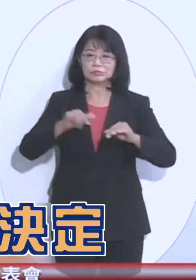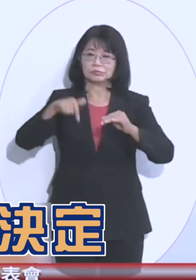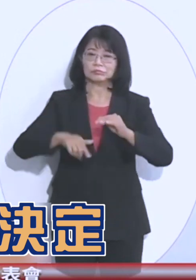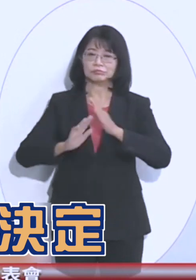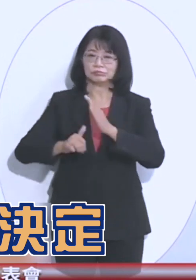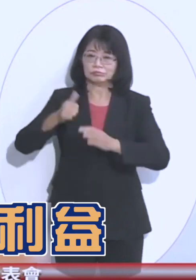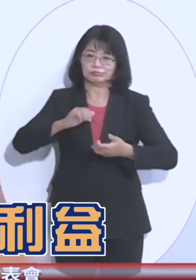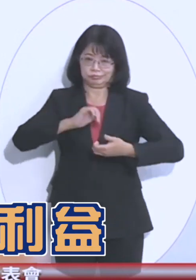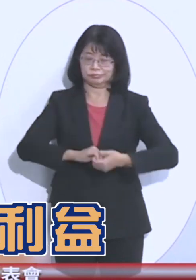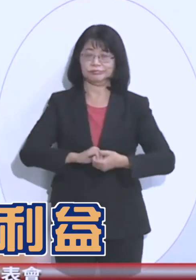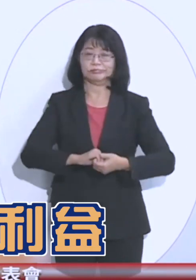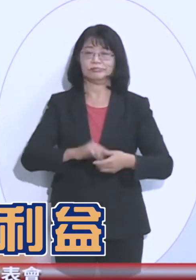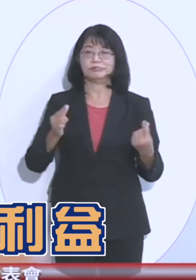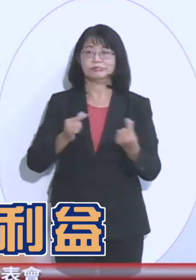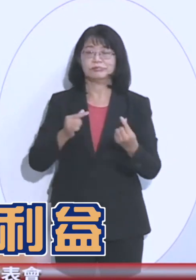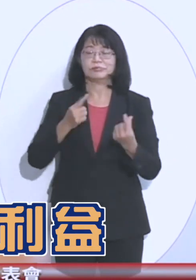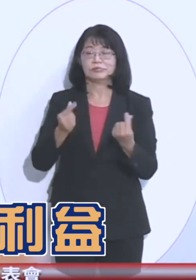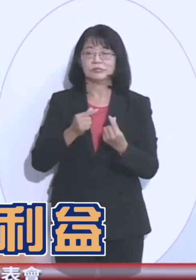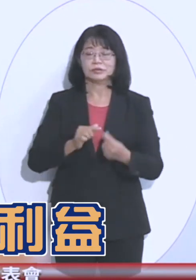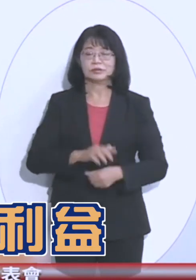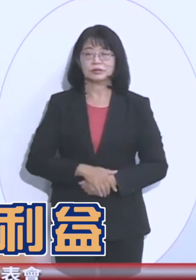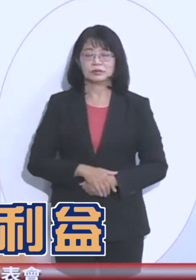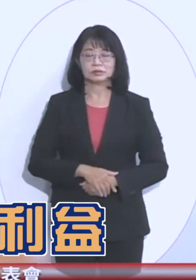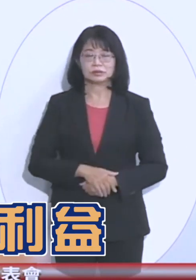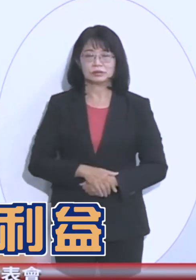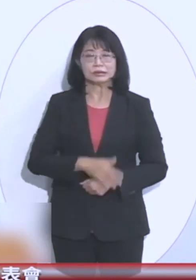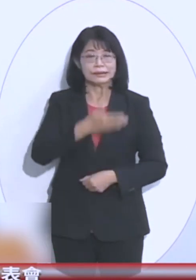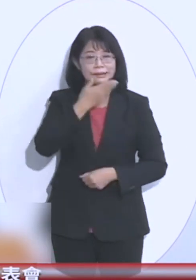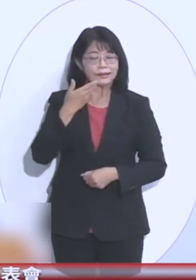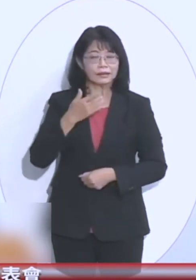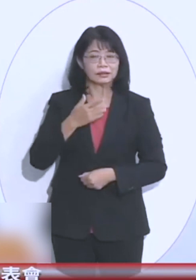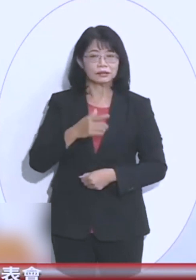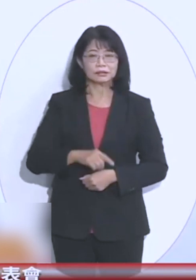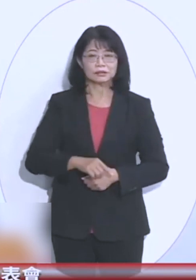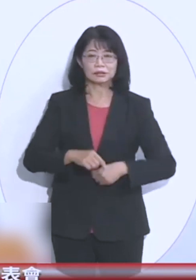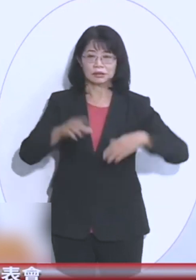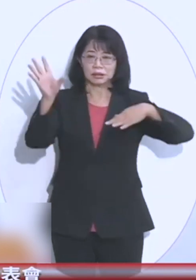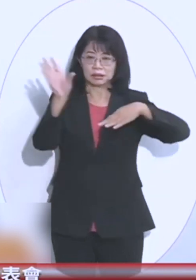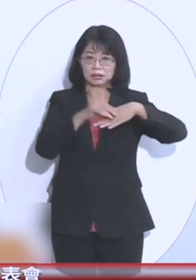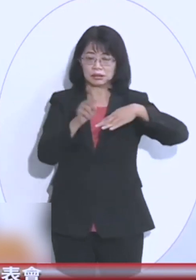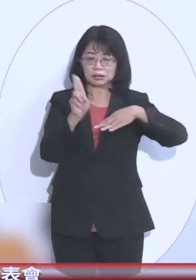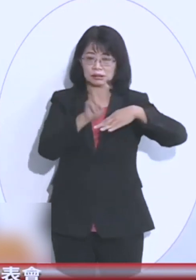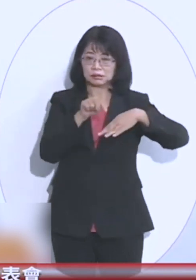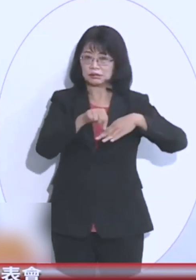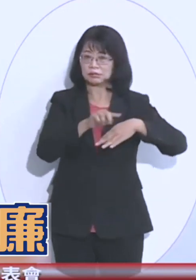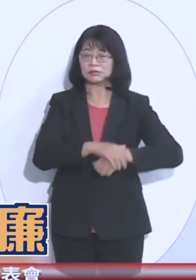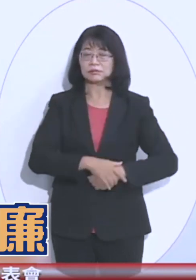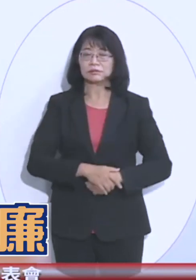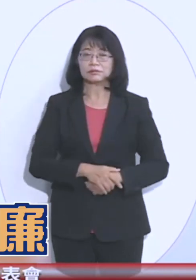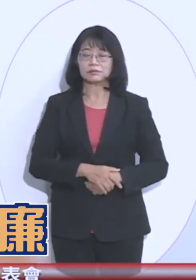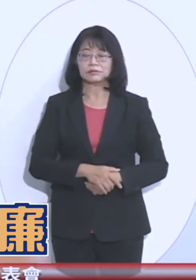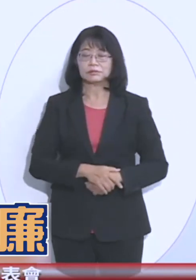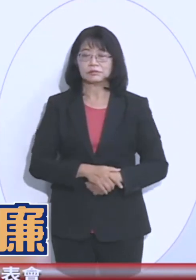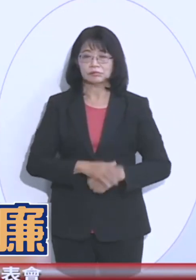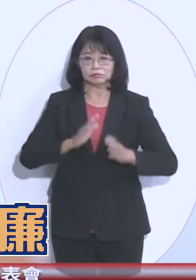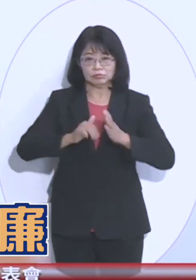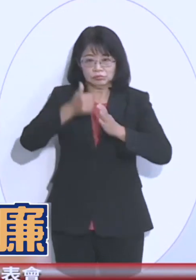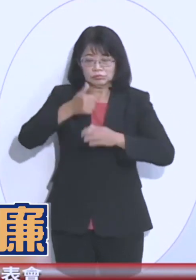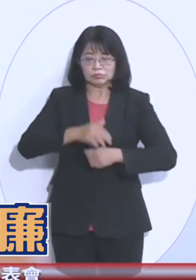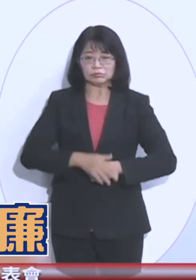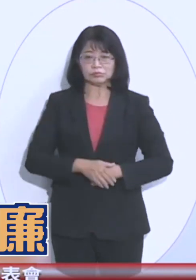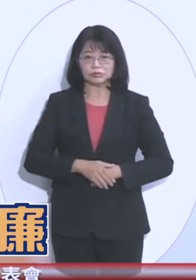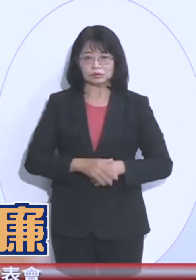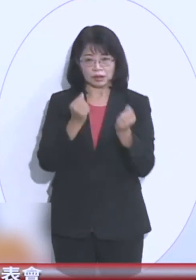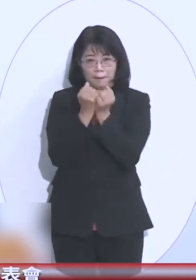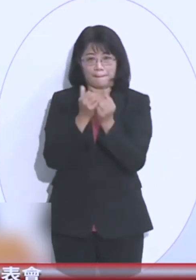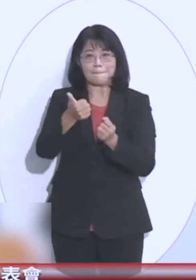咧决定，包括最大的空头利益，太阳能。所以这个市长一定爱清气